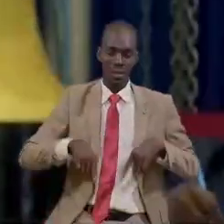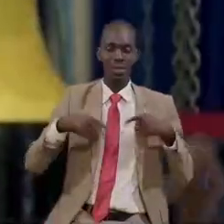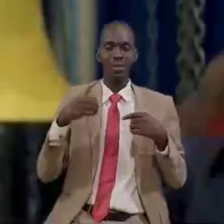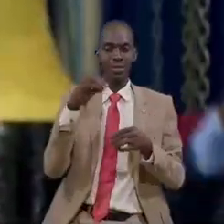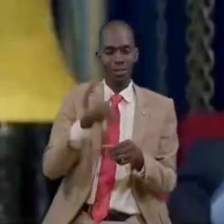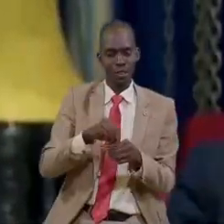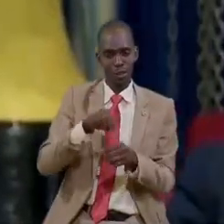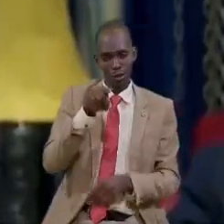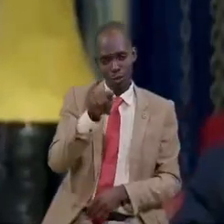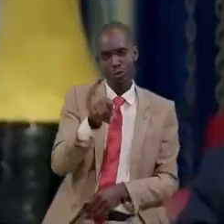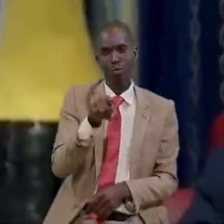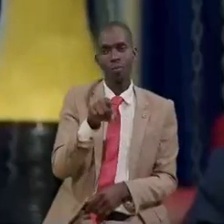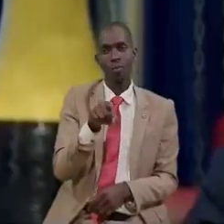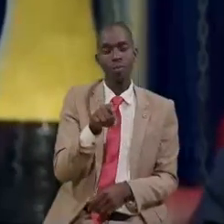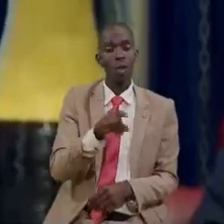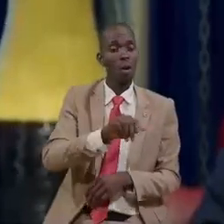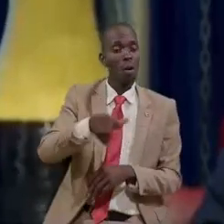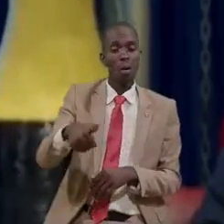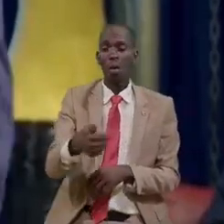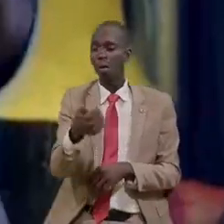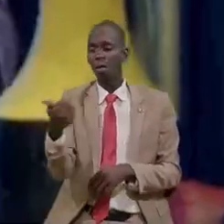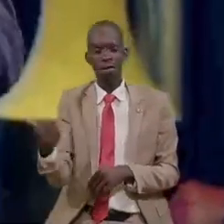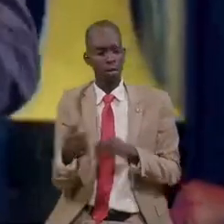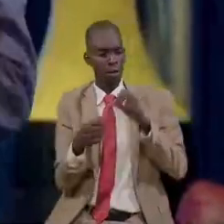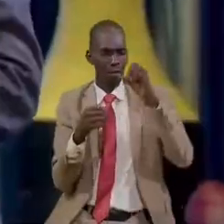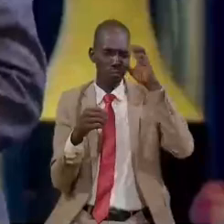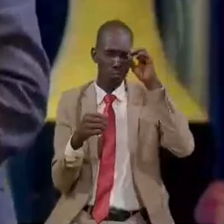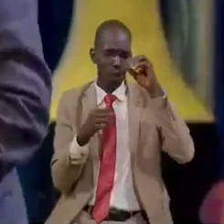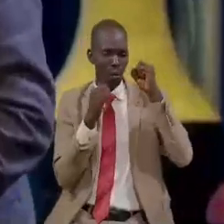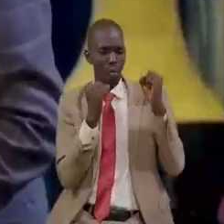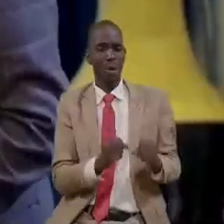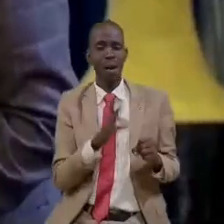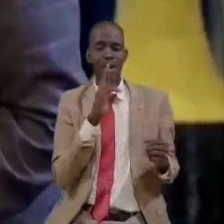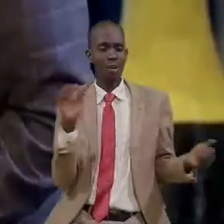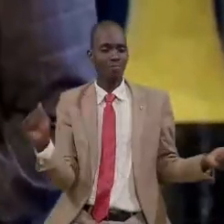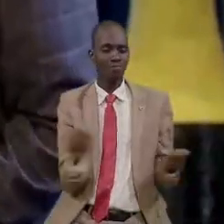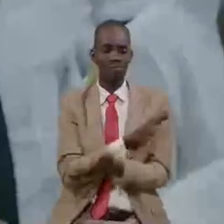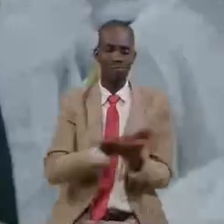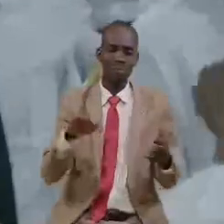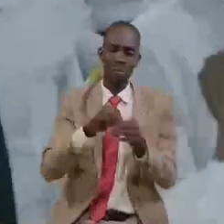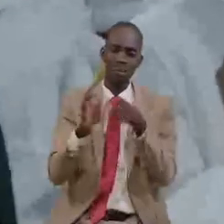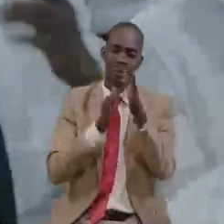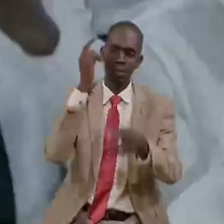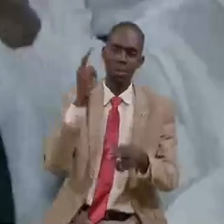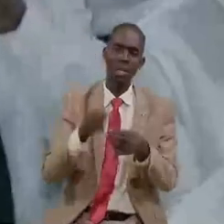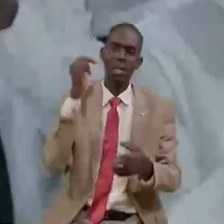de vous. Et tout autre pouvoir est détruit au nom de Jésus-Christ.